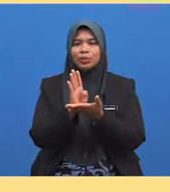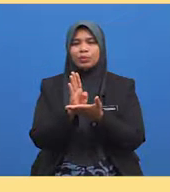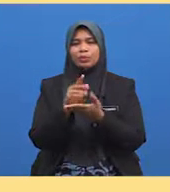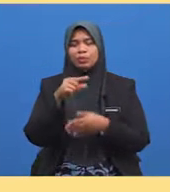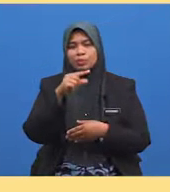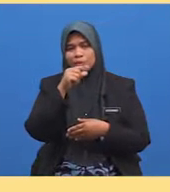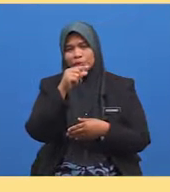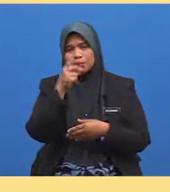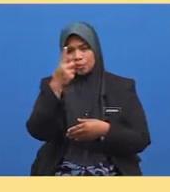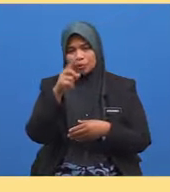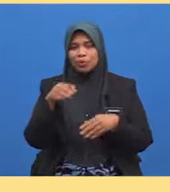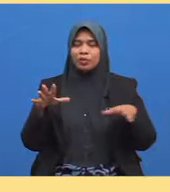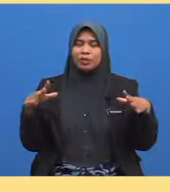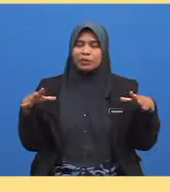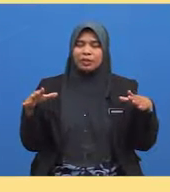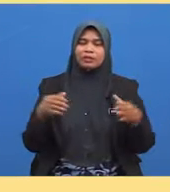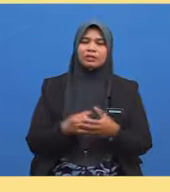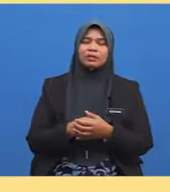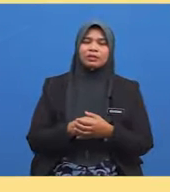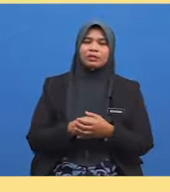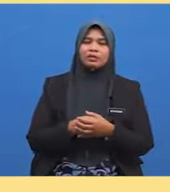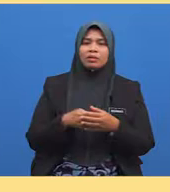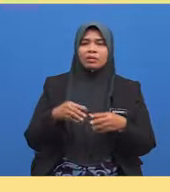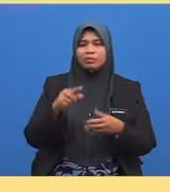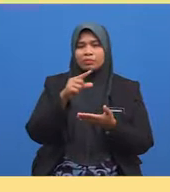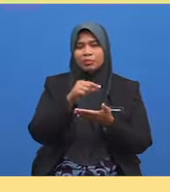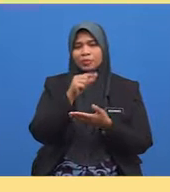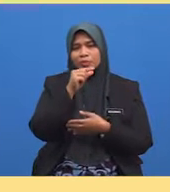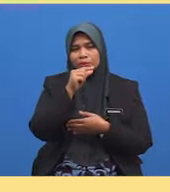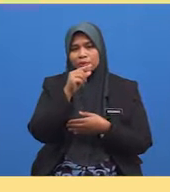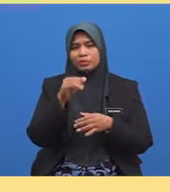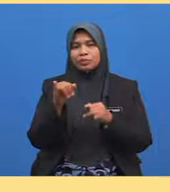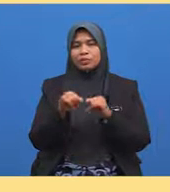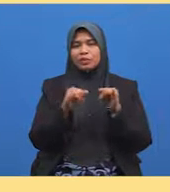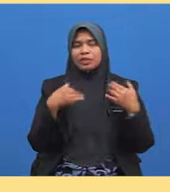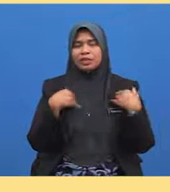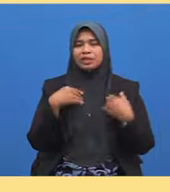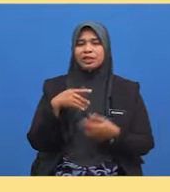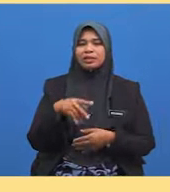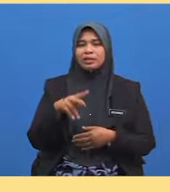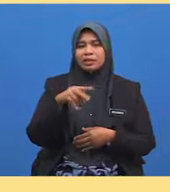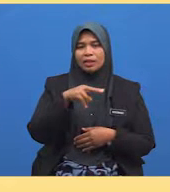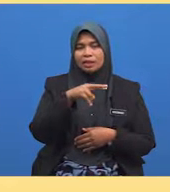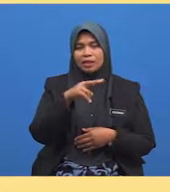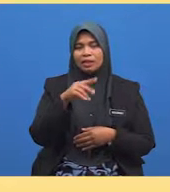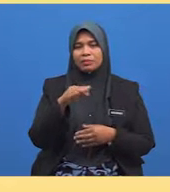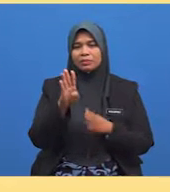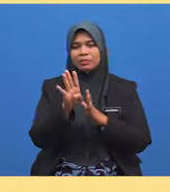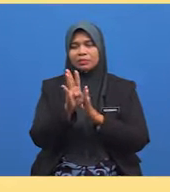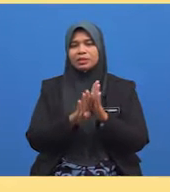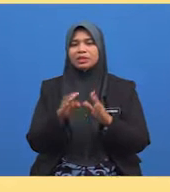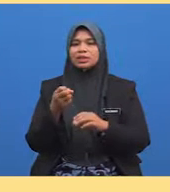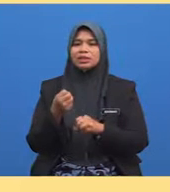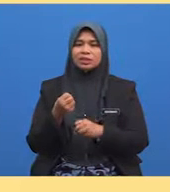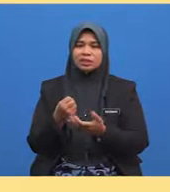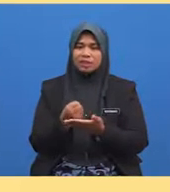kebat yang membantu sesetengah burung untuk terbang. Burung juga mempunyai sepasang kaki yang bersisik. Ia